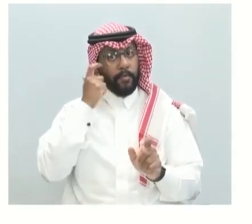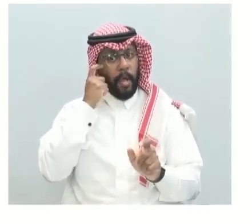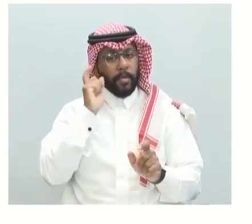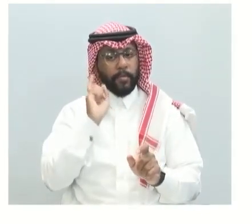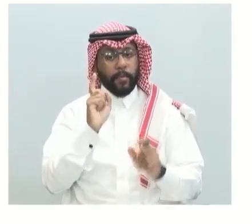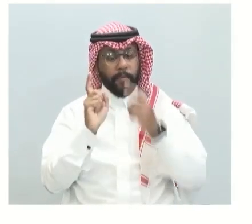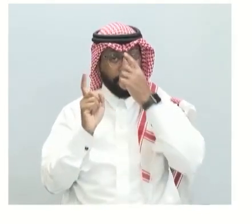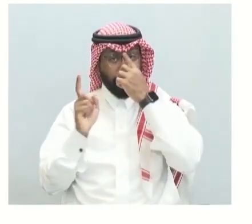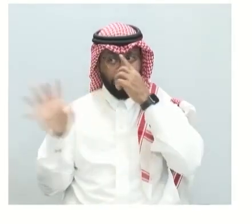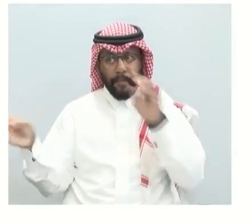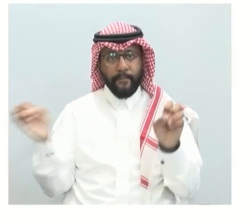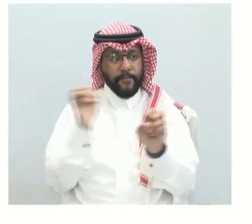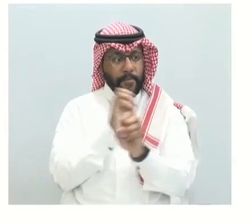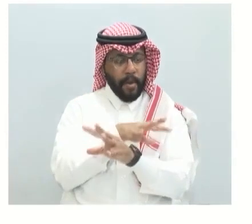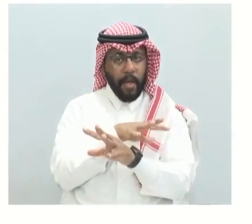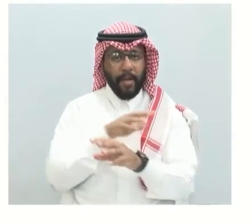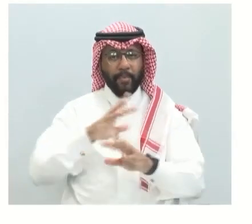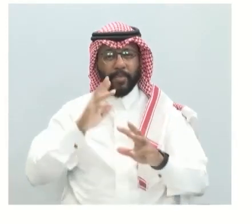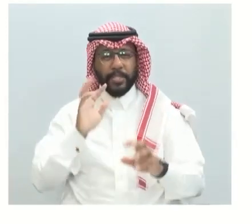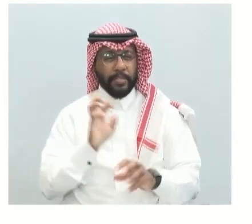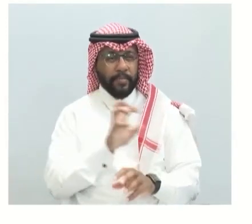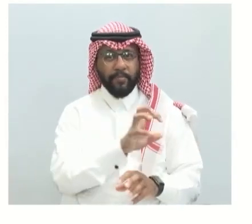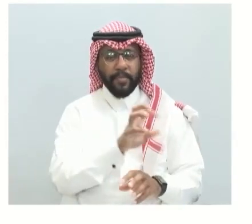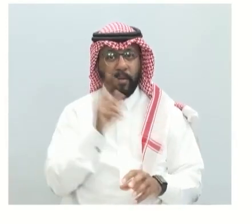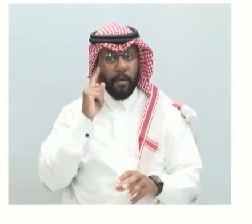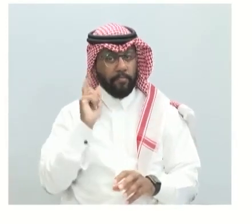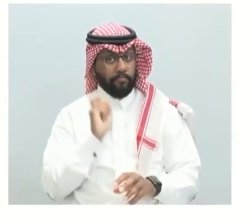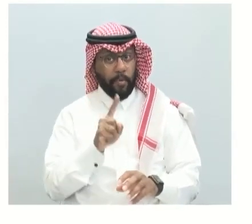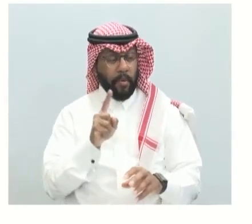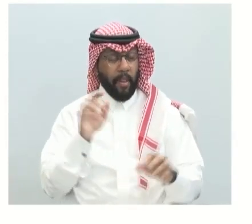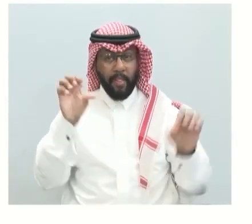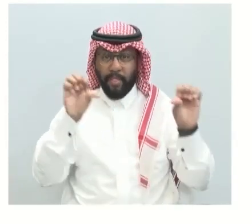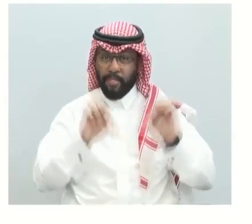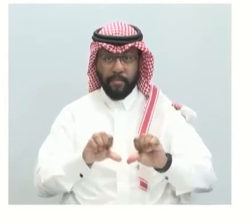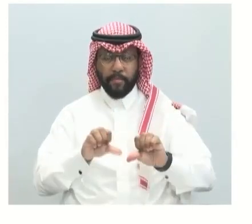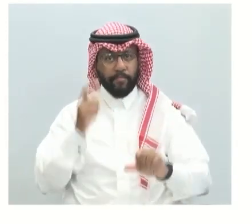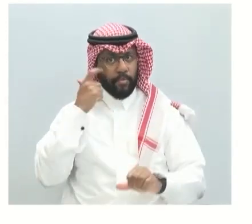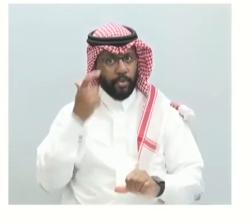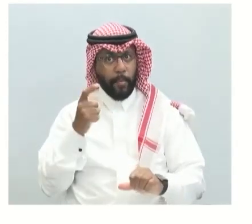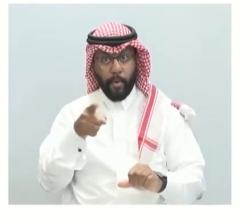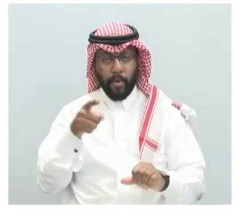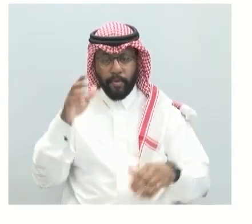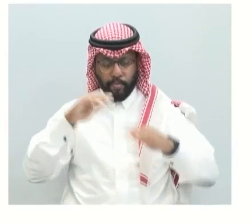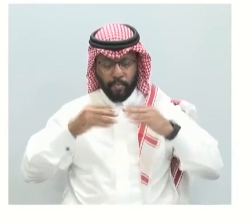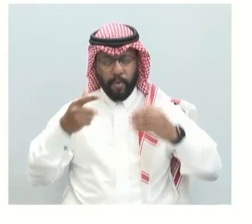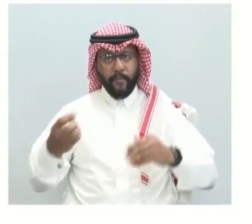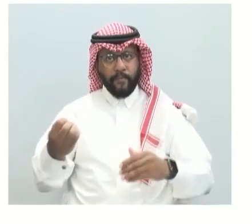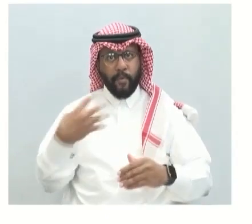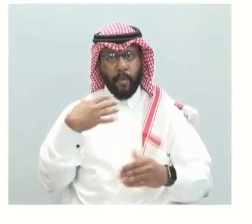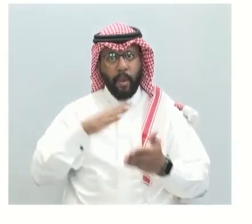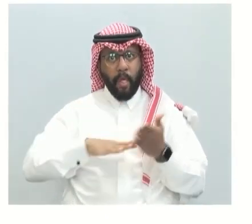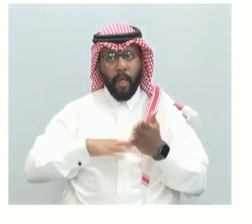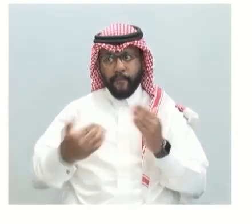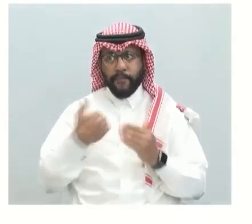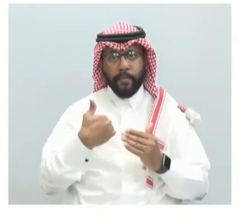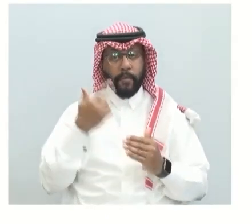ان انتبه عندنا قله ممكن ينتقل الفيروسات او تكون ثغره في الجهاز وبالتالي يصبح جهازي مهدد بالخطر